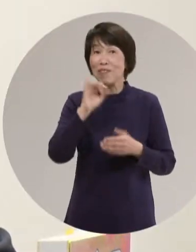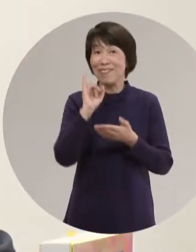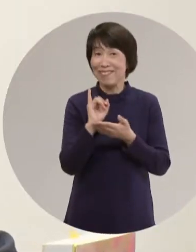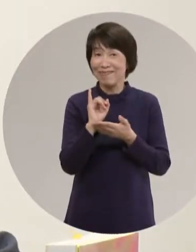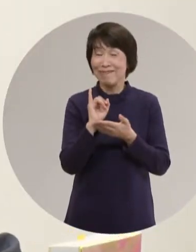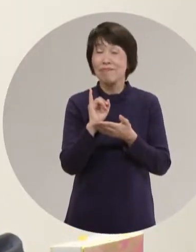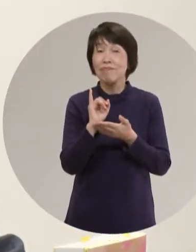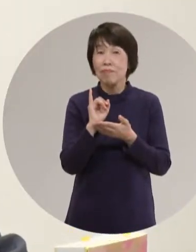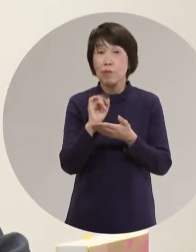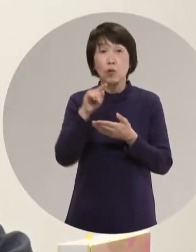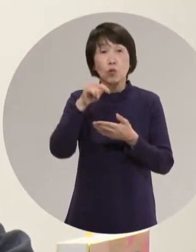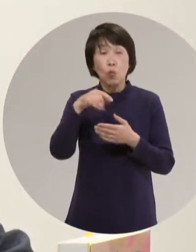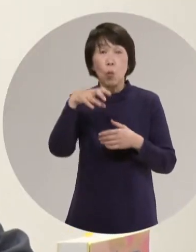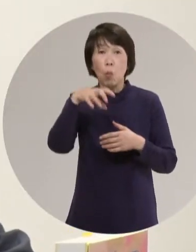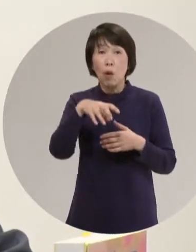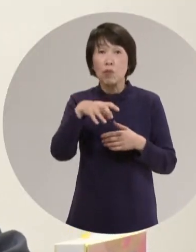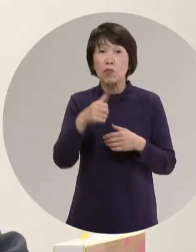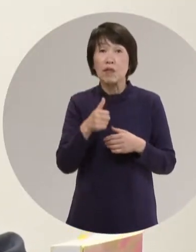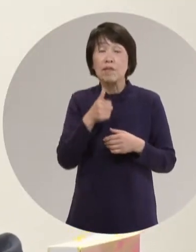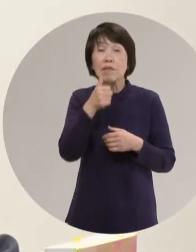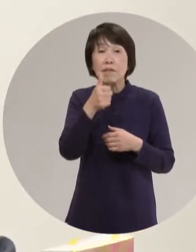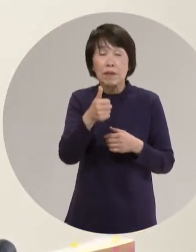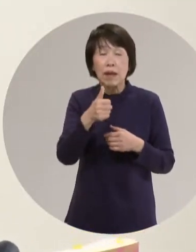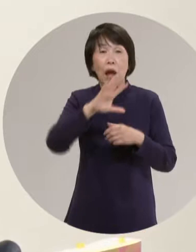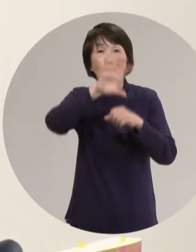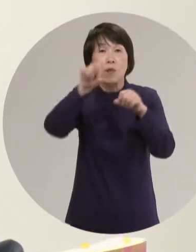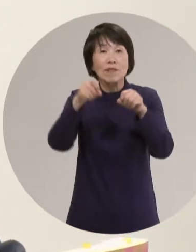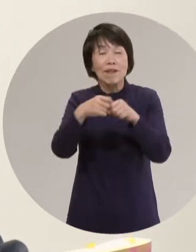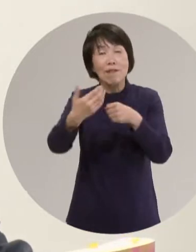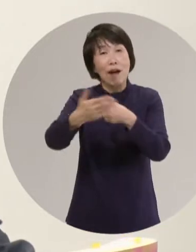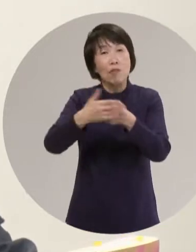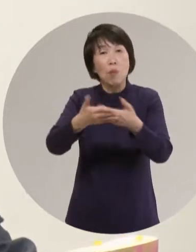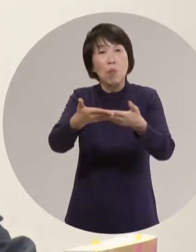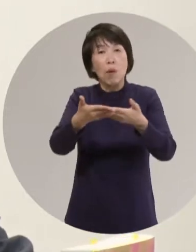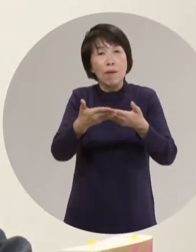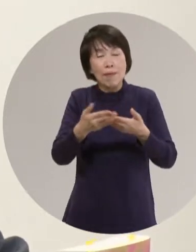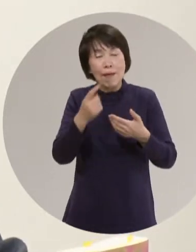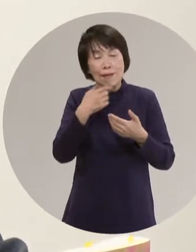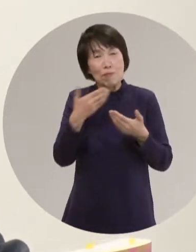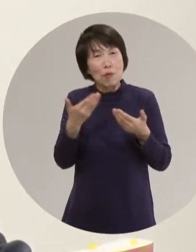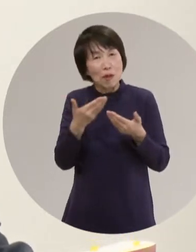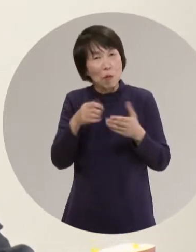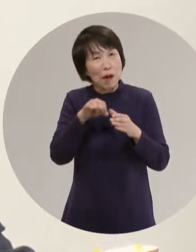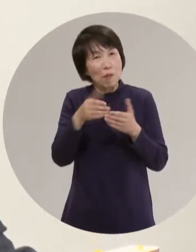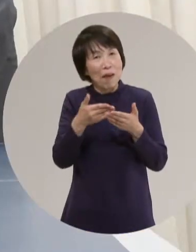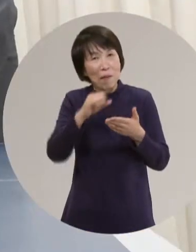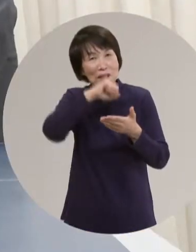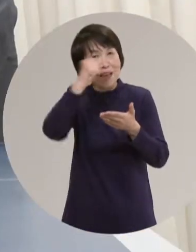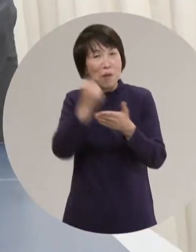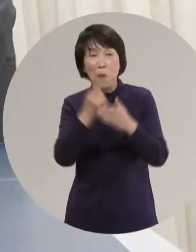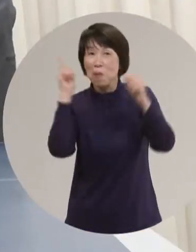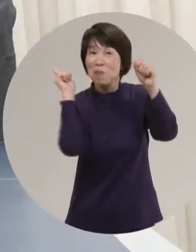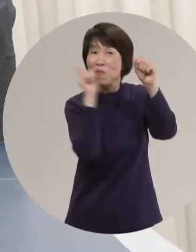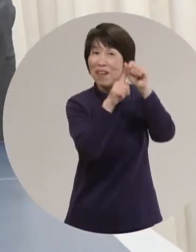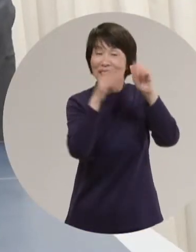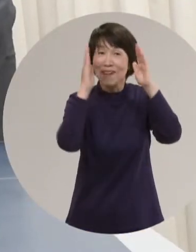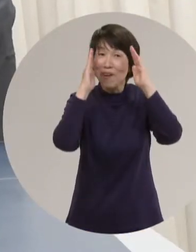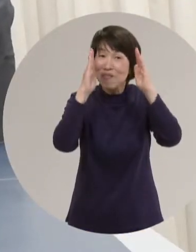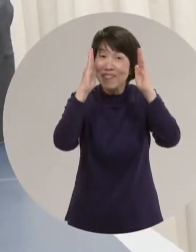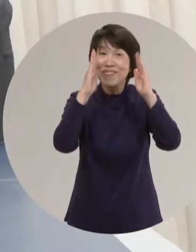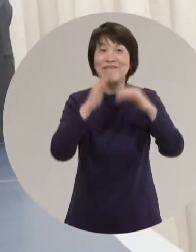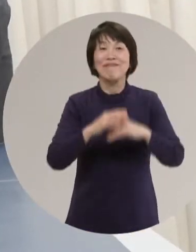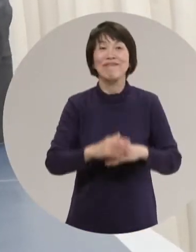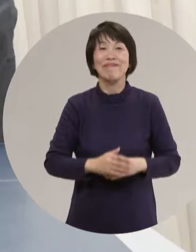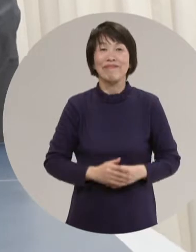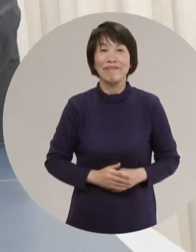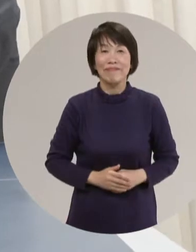も。企業プラザ兵庫でコーディネーターにアドバイスを受けながら事業の成功を目指しています。 それで